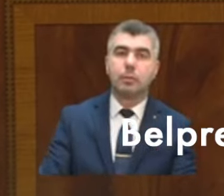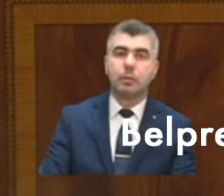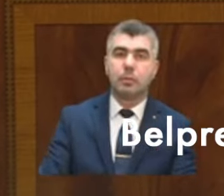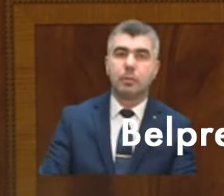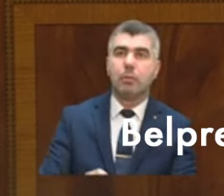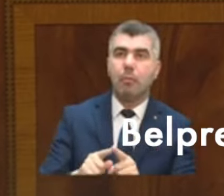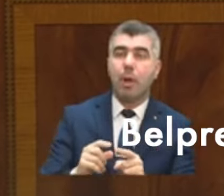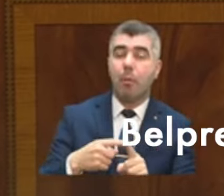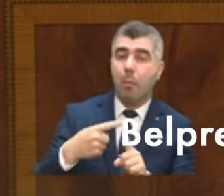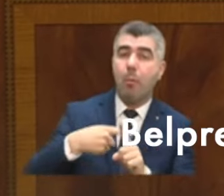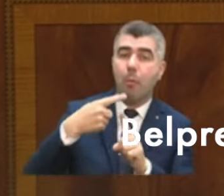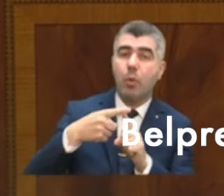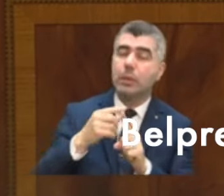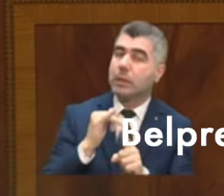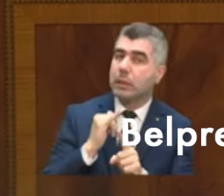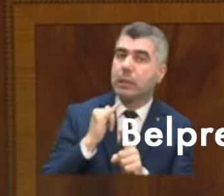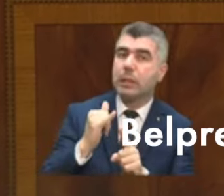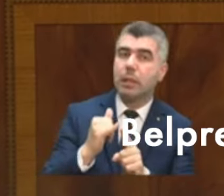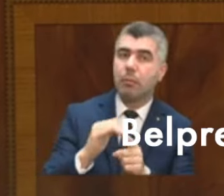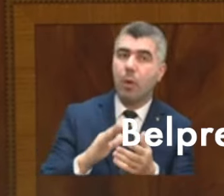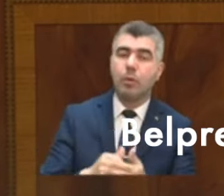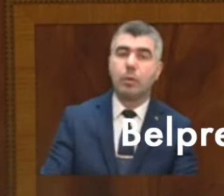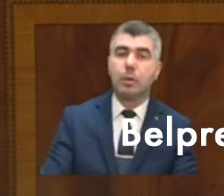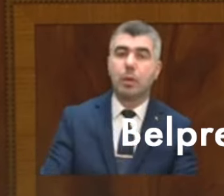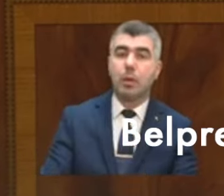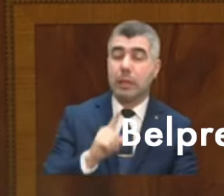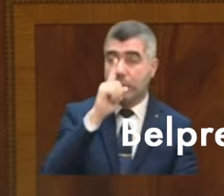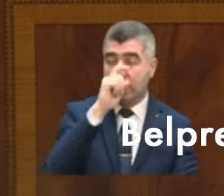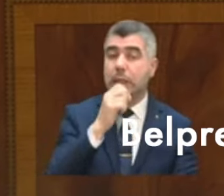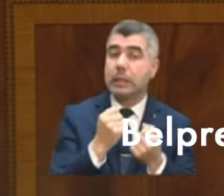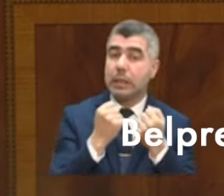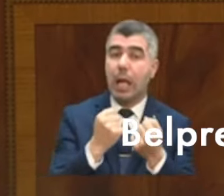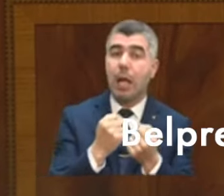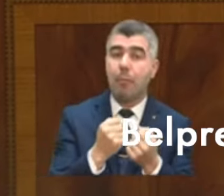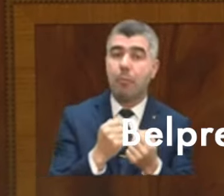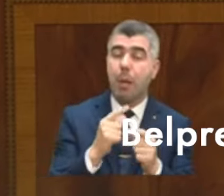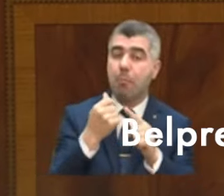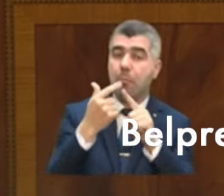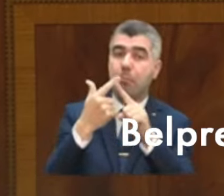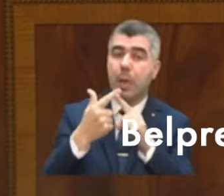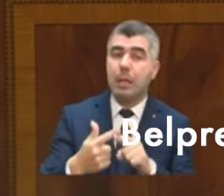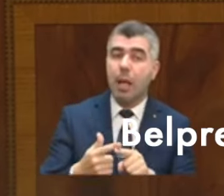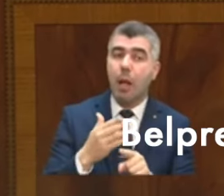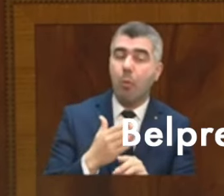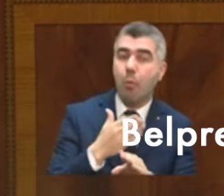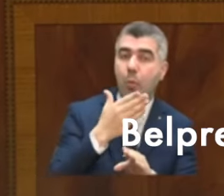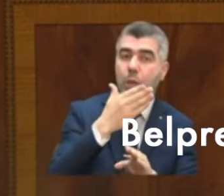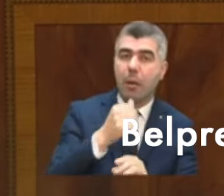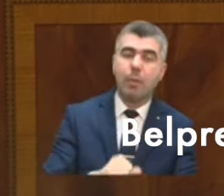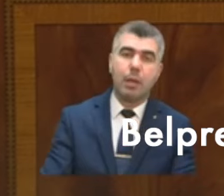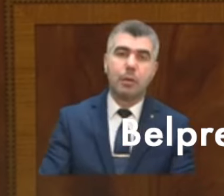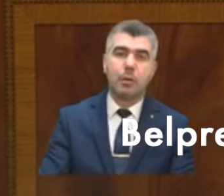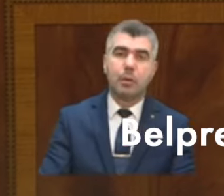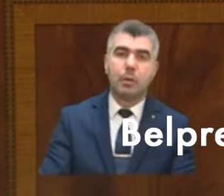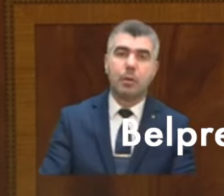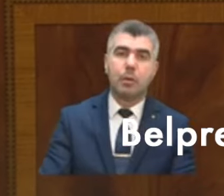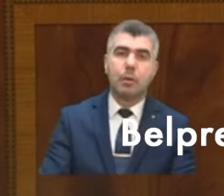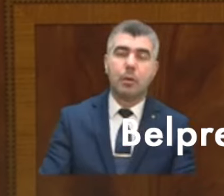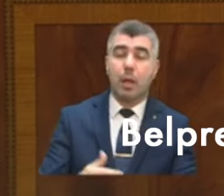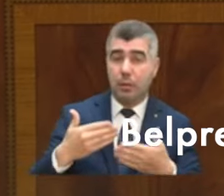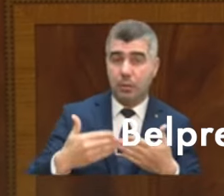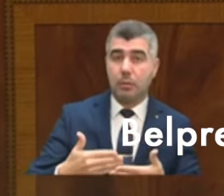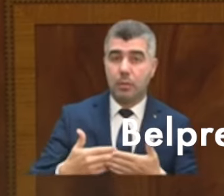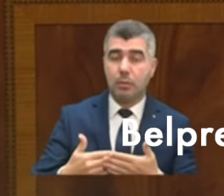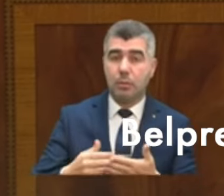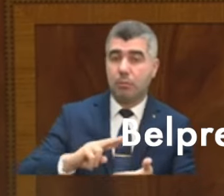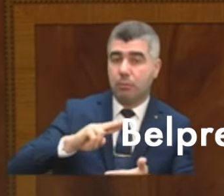العجز يتفاقم يوما عن يوم وسيكون له تاثير على الميزانيه العامه ان التمويلات المبتكره التي